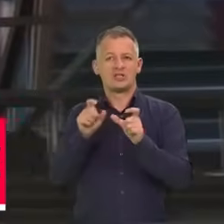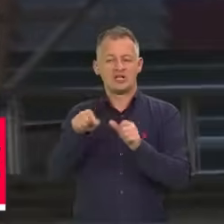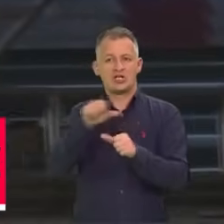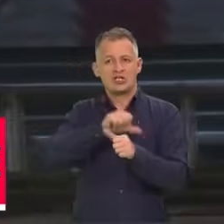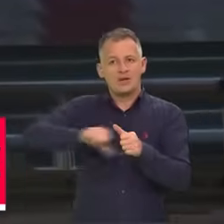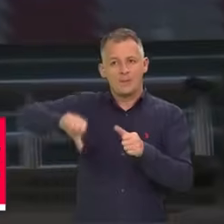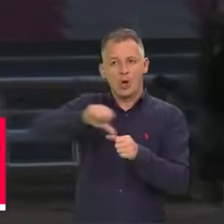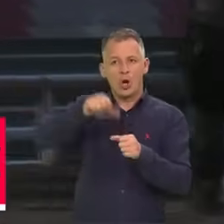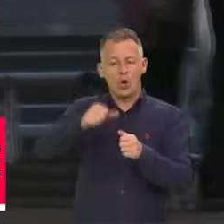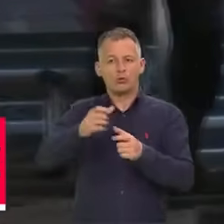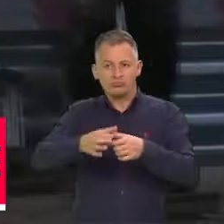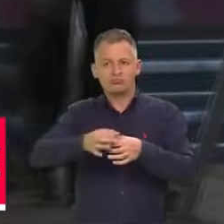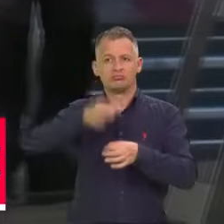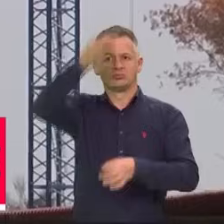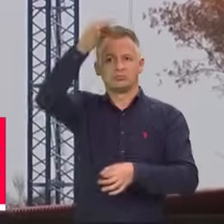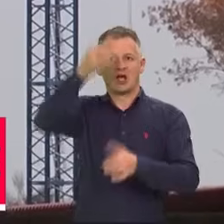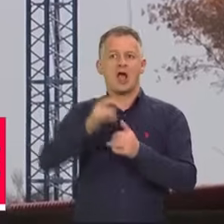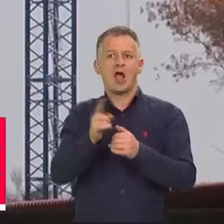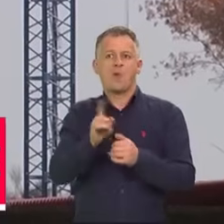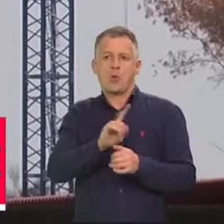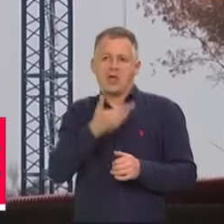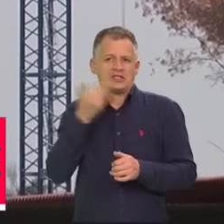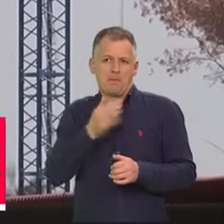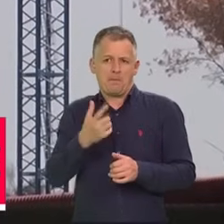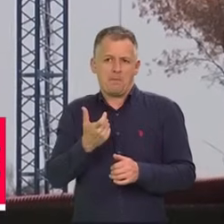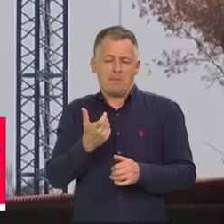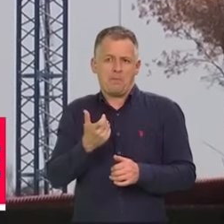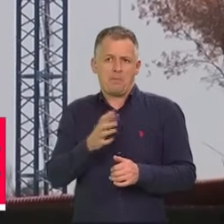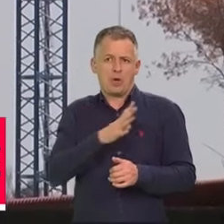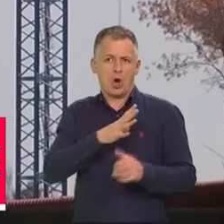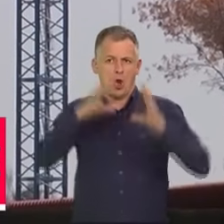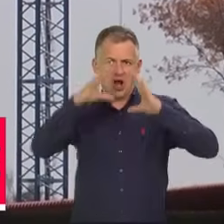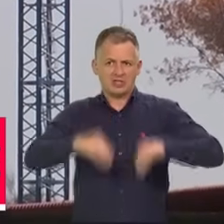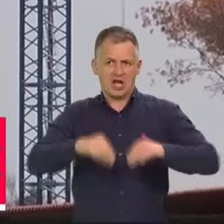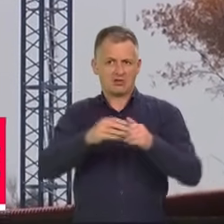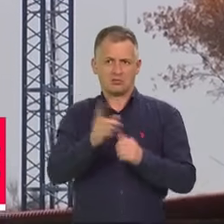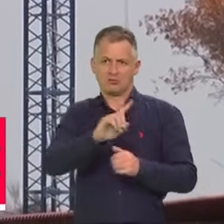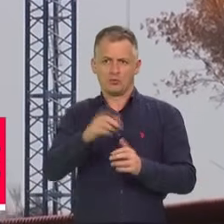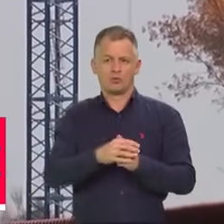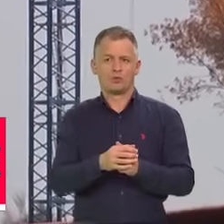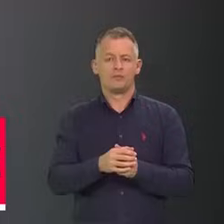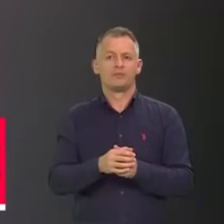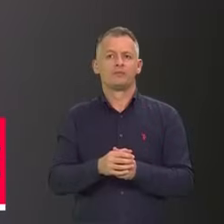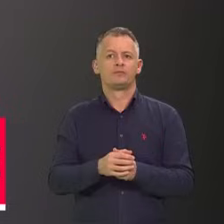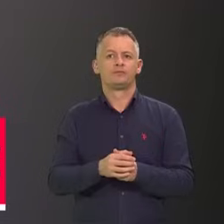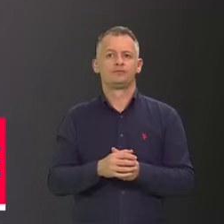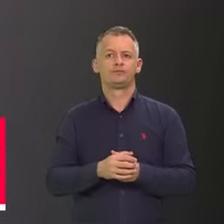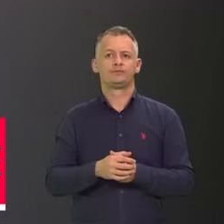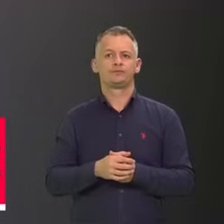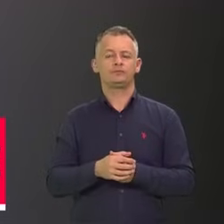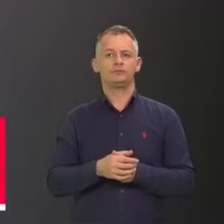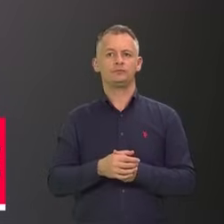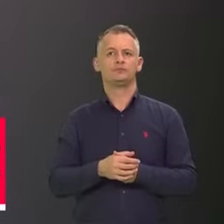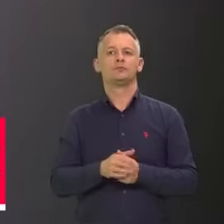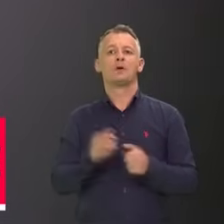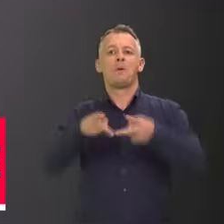În acest moment nu există niciun risc ca acel pod să cadă. Iar fisurile nu sunt singura problemă de la podul inaugurat vara aceasta.